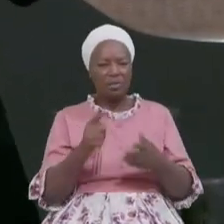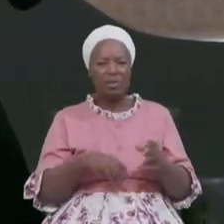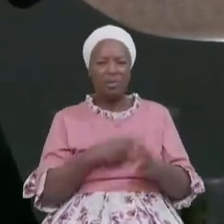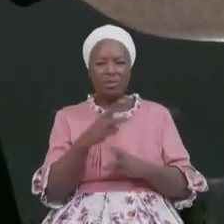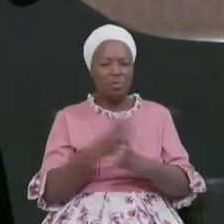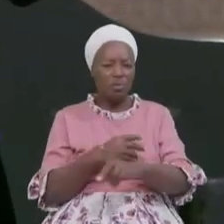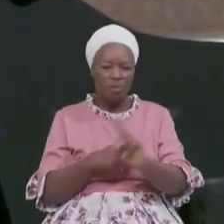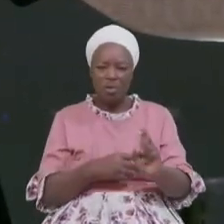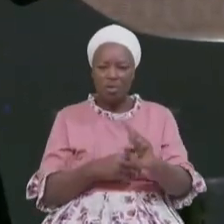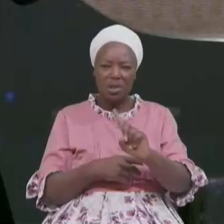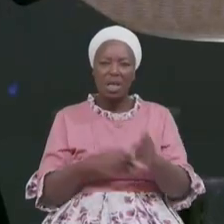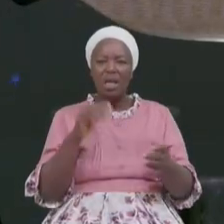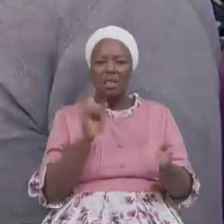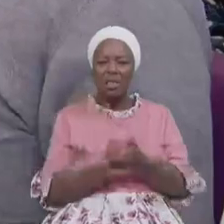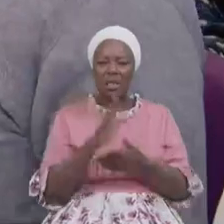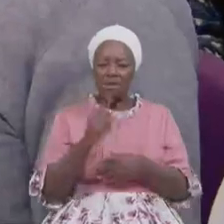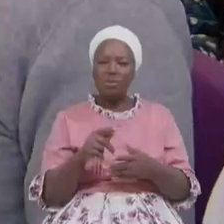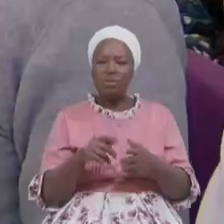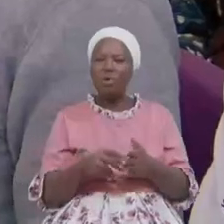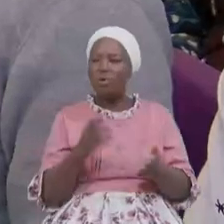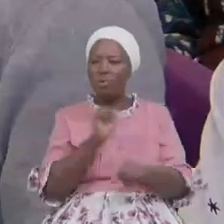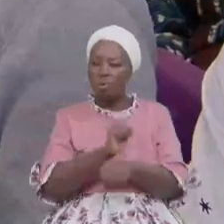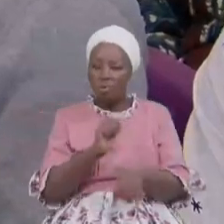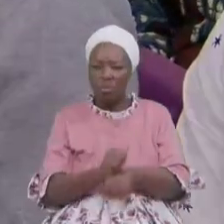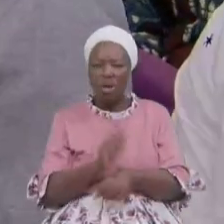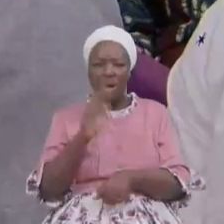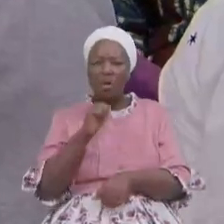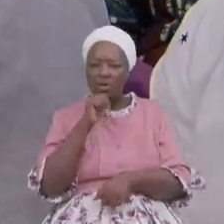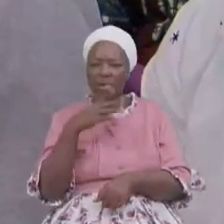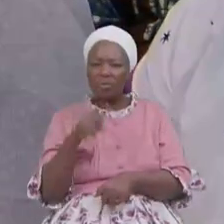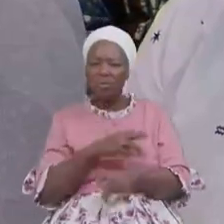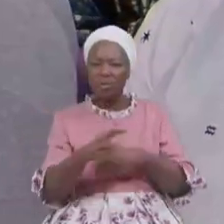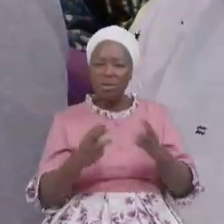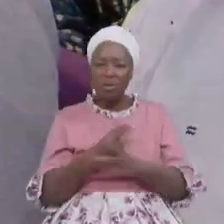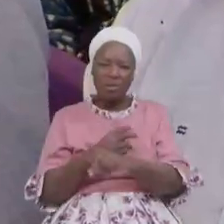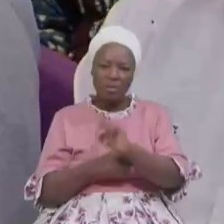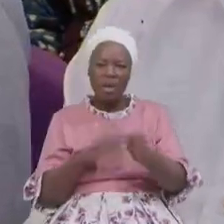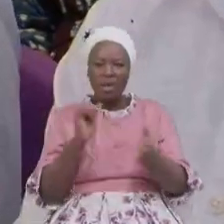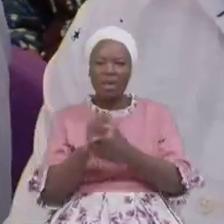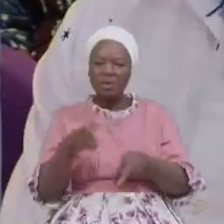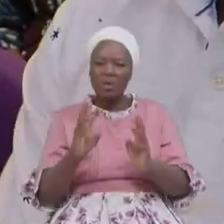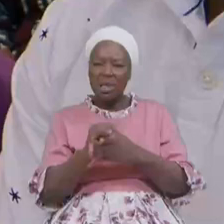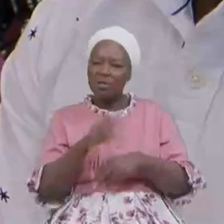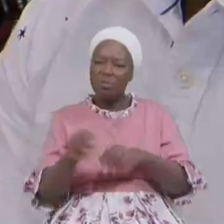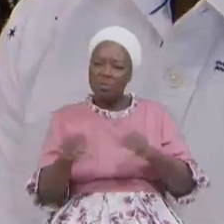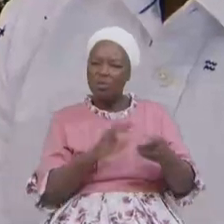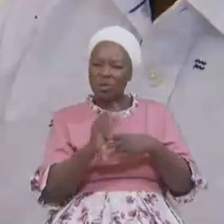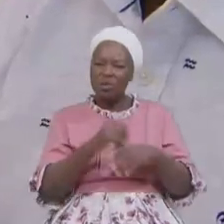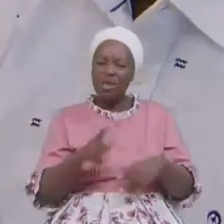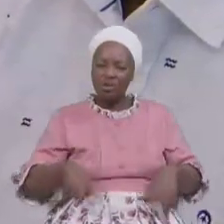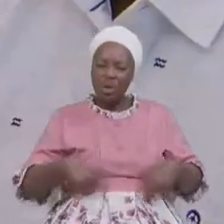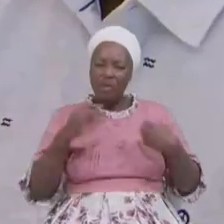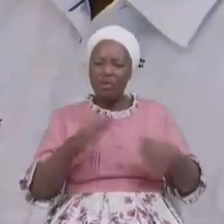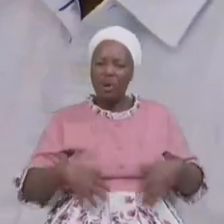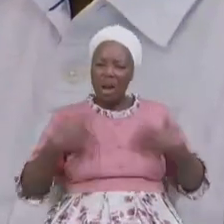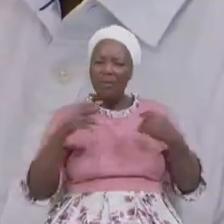Que tes projets ne sont pas du monde, que la manière dont tu te comportes, la manière dont tu mènes ta vie et